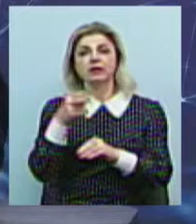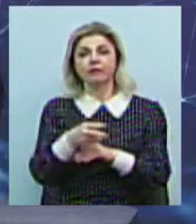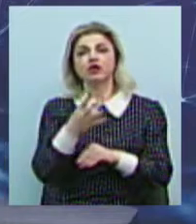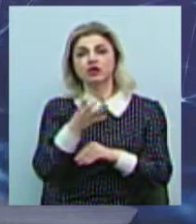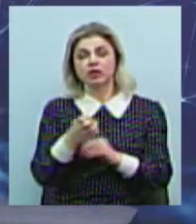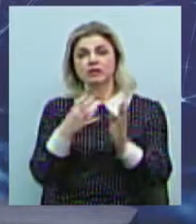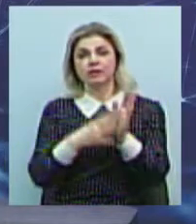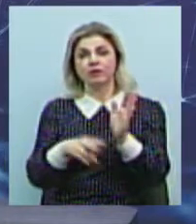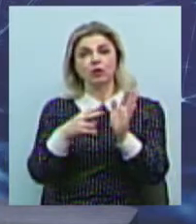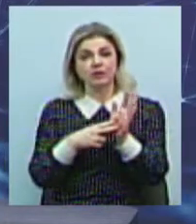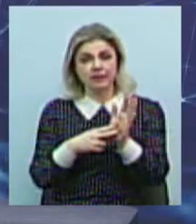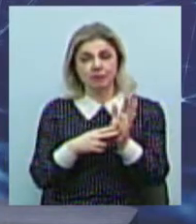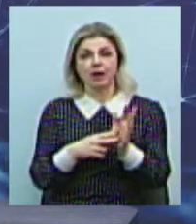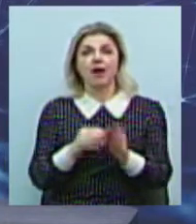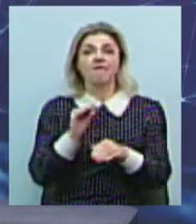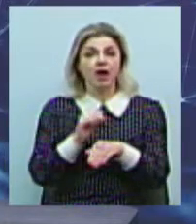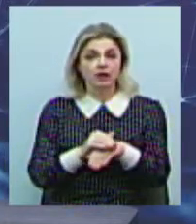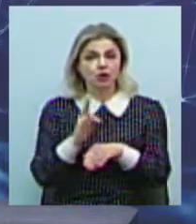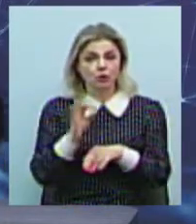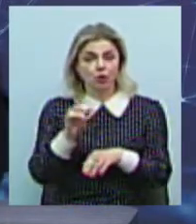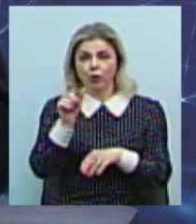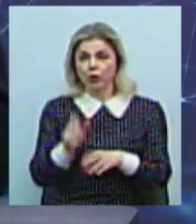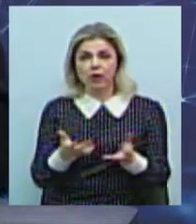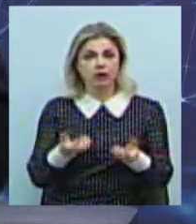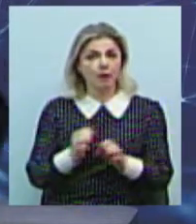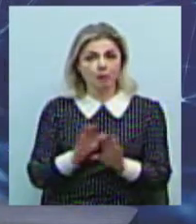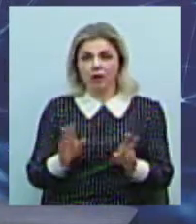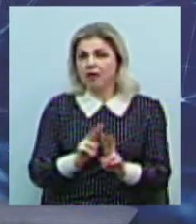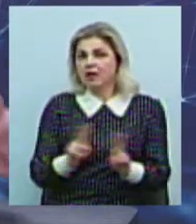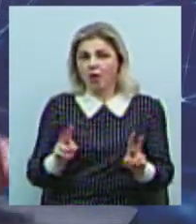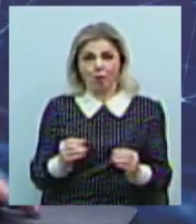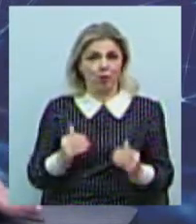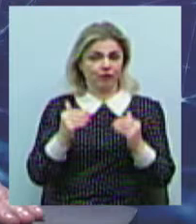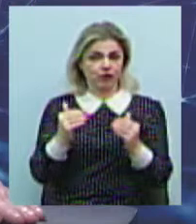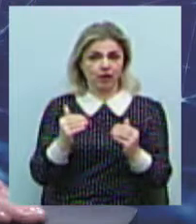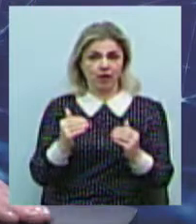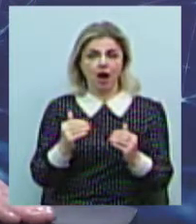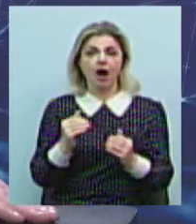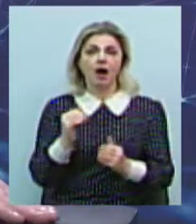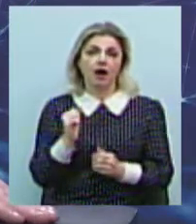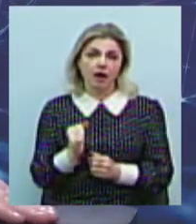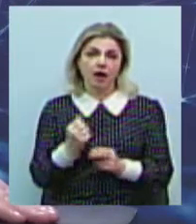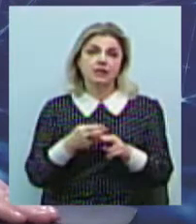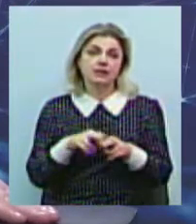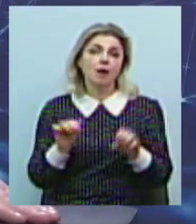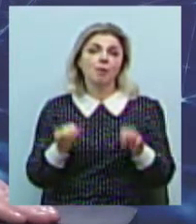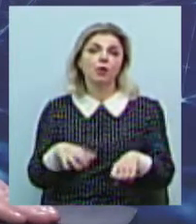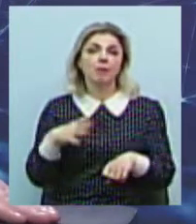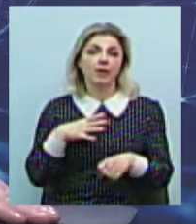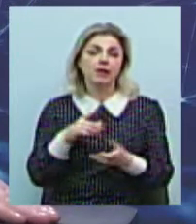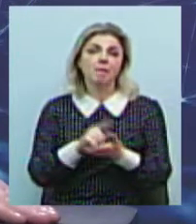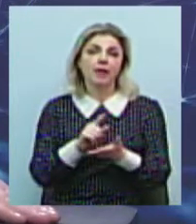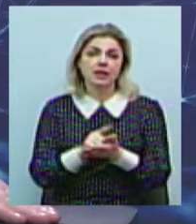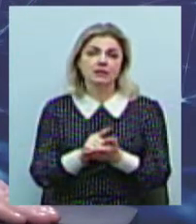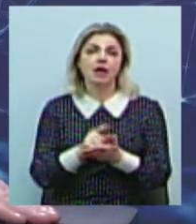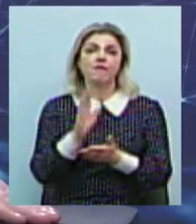1497. Тобто фактично людина не отримала ніякого підвищення. Або це могли бути пенсії,